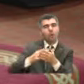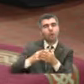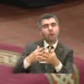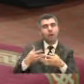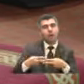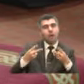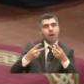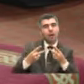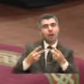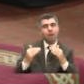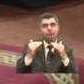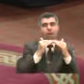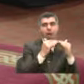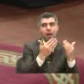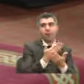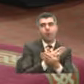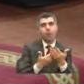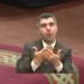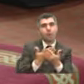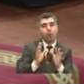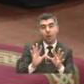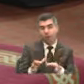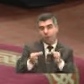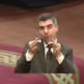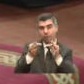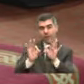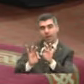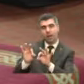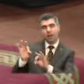خلق توافق وطني ونوصلوا إلى إجراءات